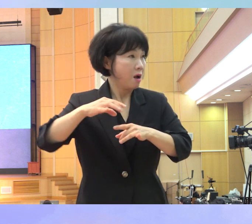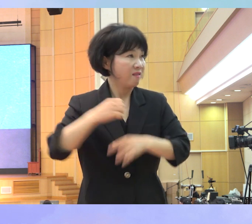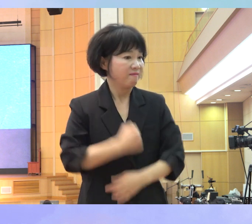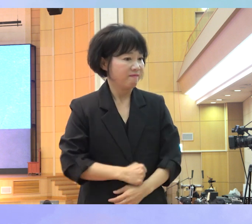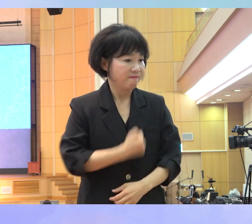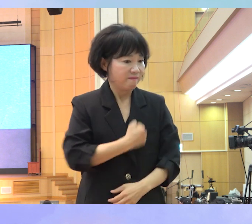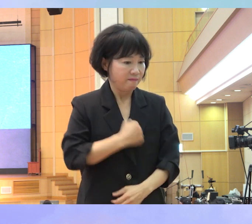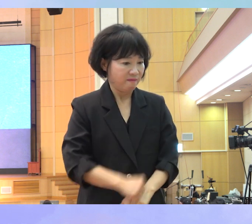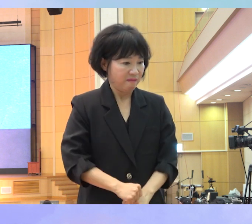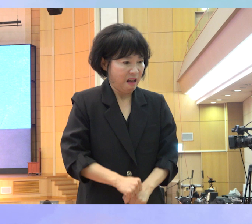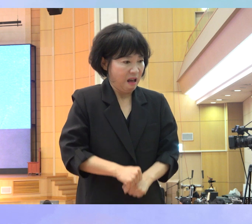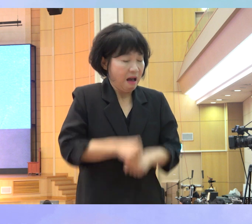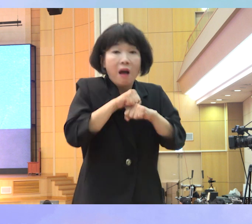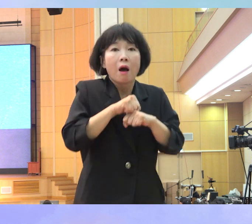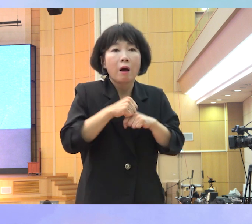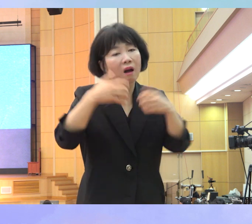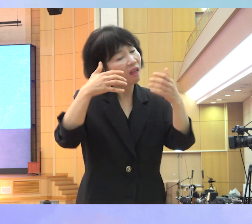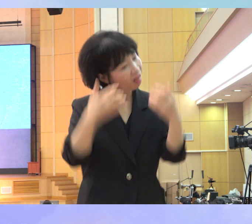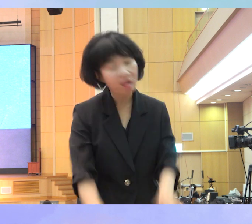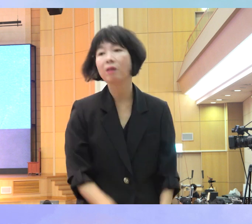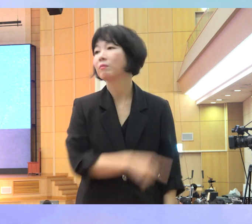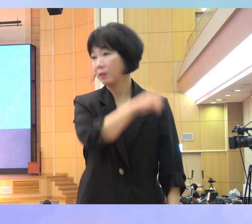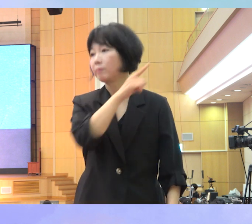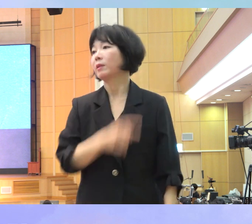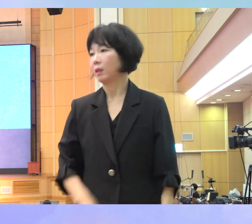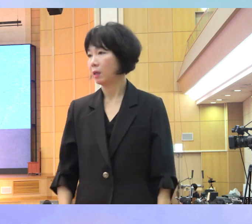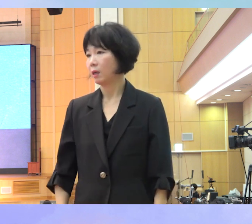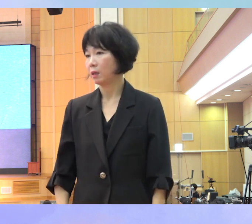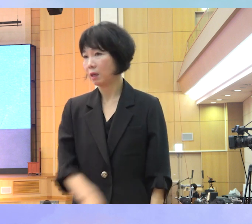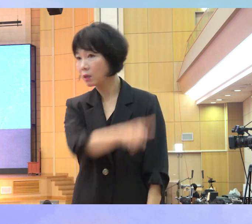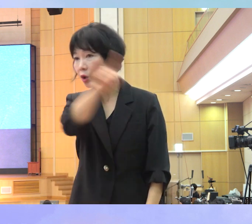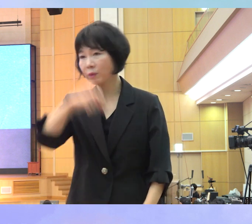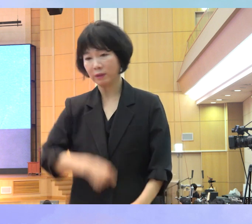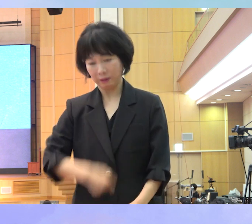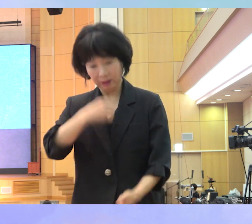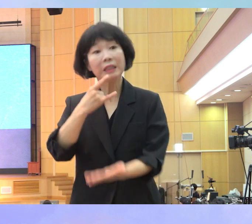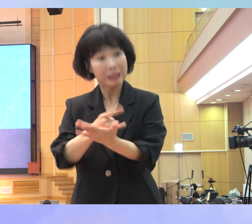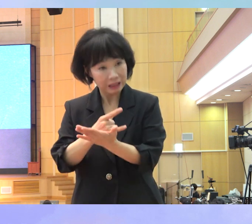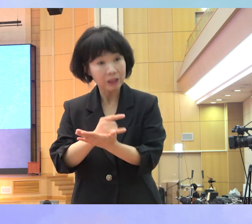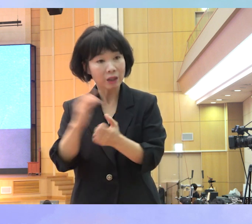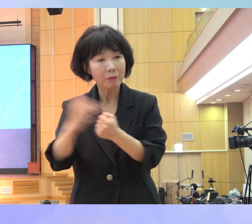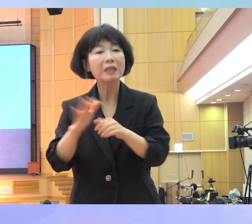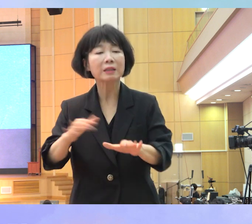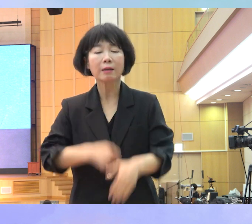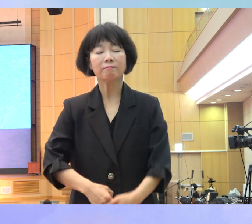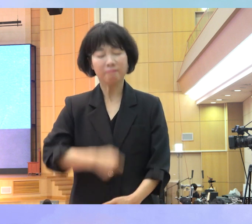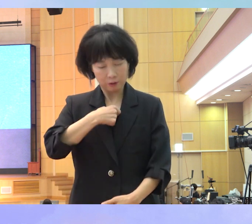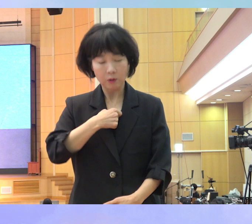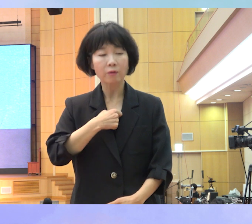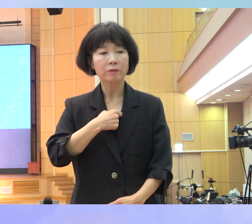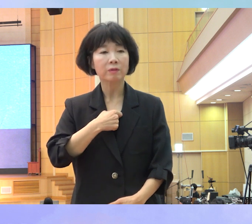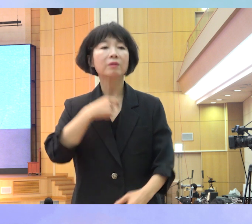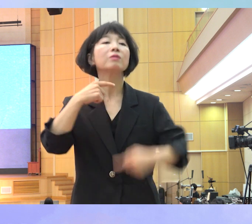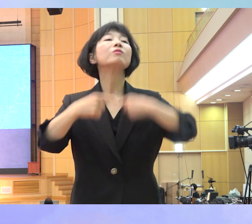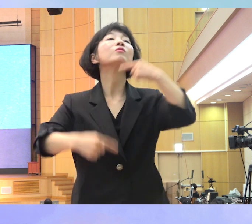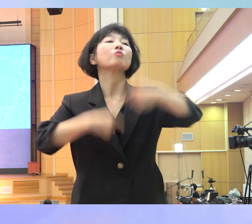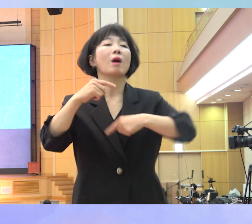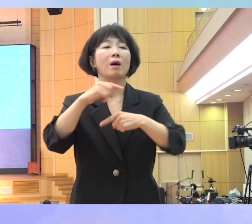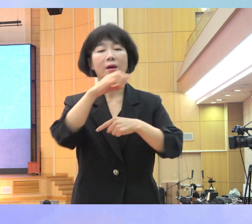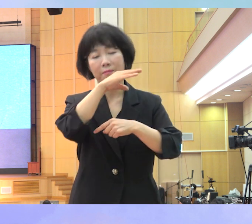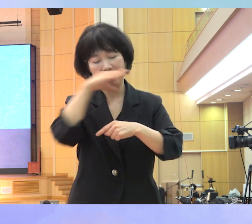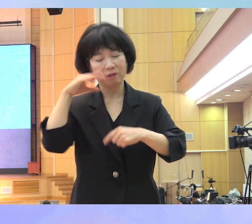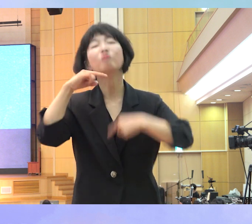있는데, 말이 이만큼의 힘이 있는데, 우리는 의인이 됐기 때문에 이제 의로운 말, 크리스천다운 말,